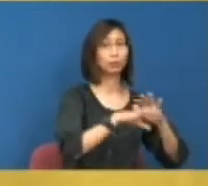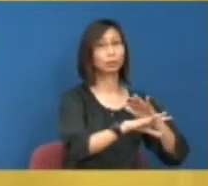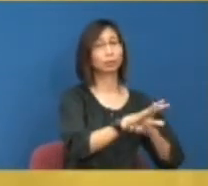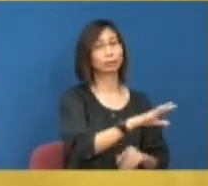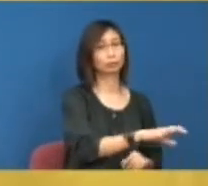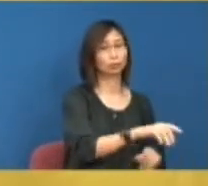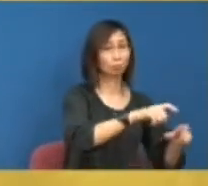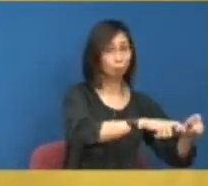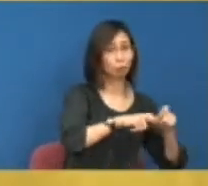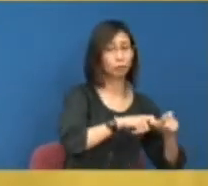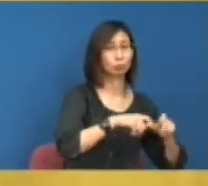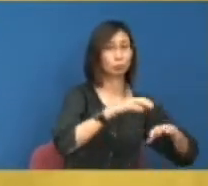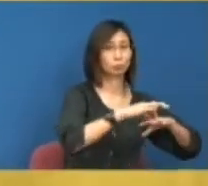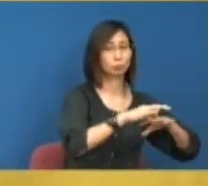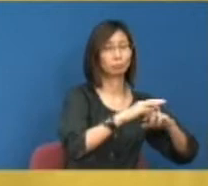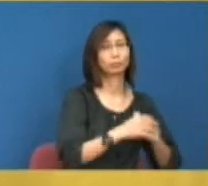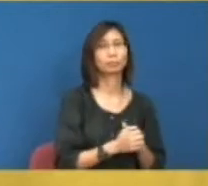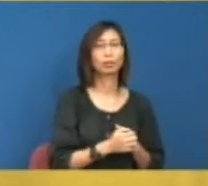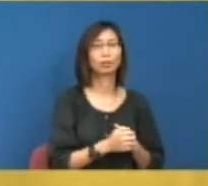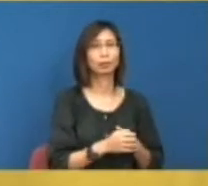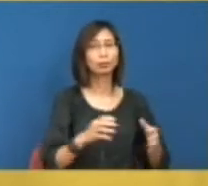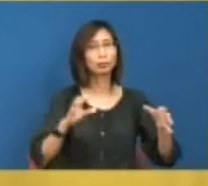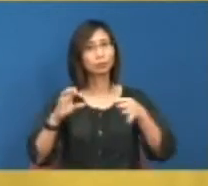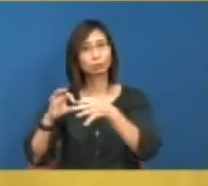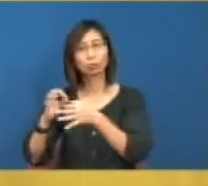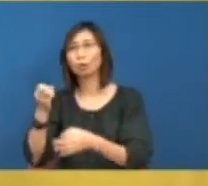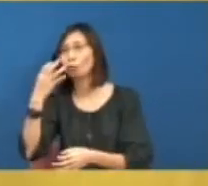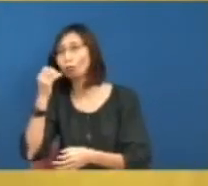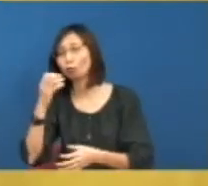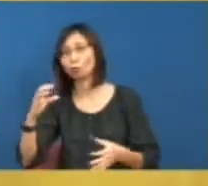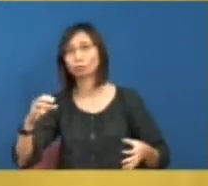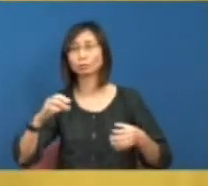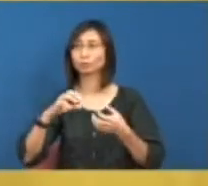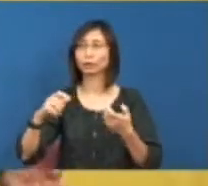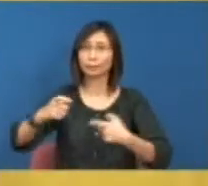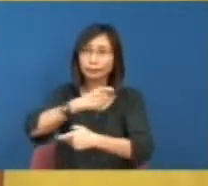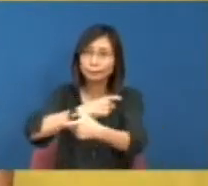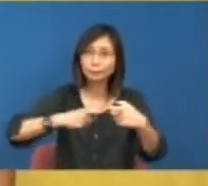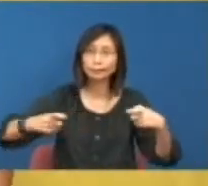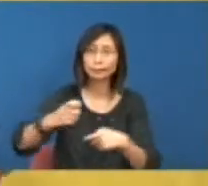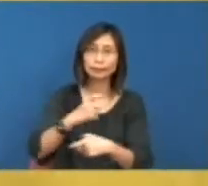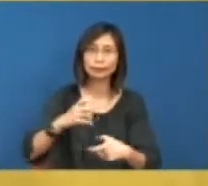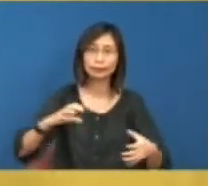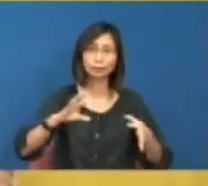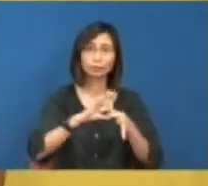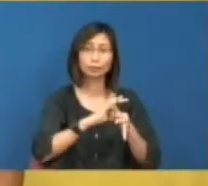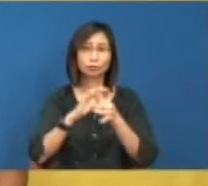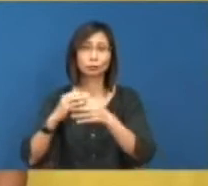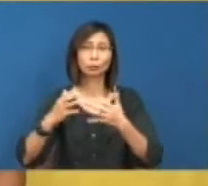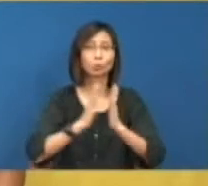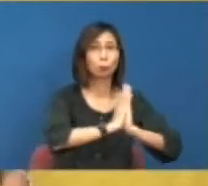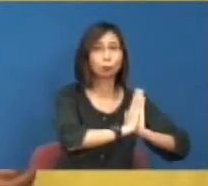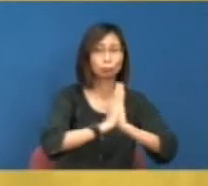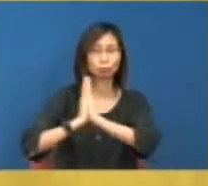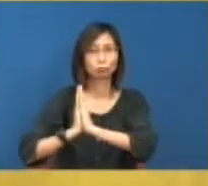間他是跟這個香港的資產階級進行雙邊互換 的互相提攜的剝削，